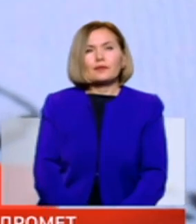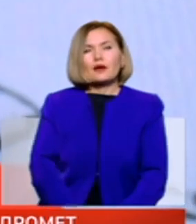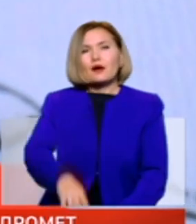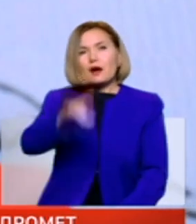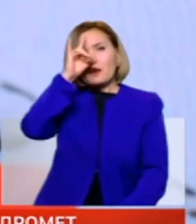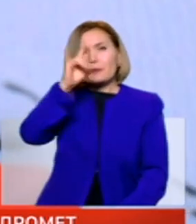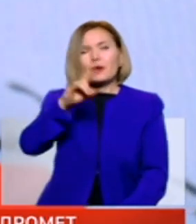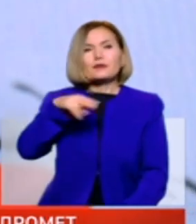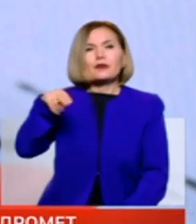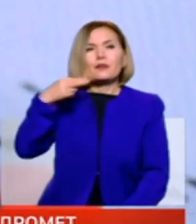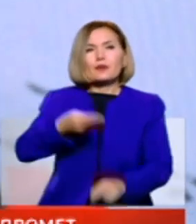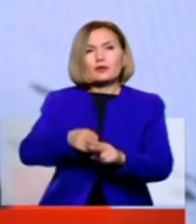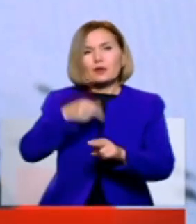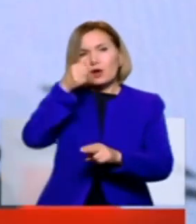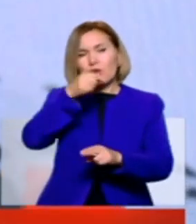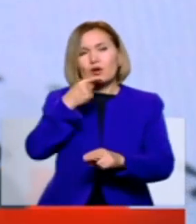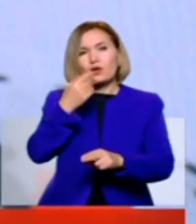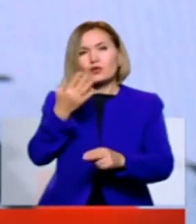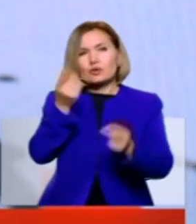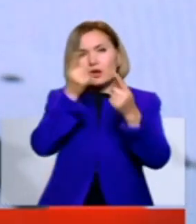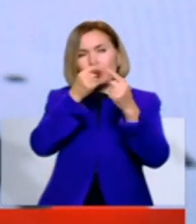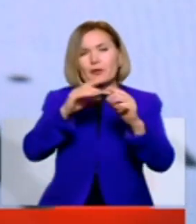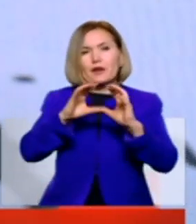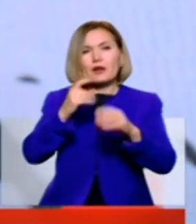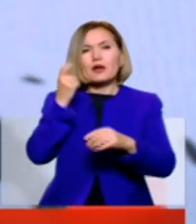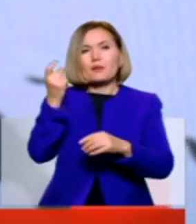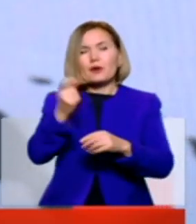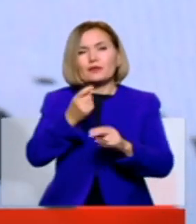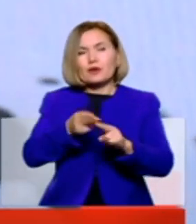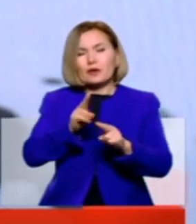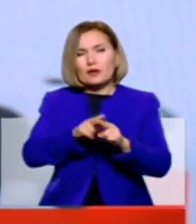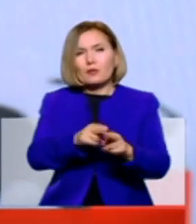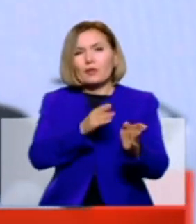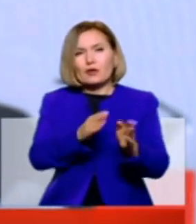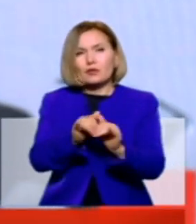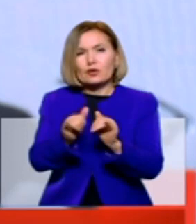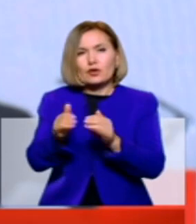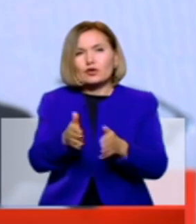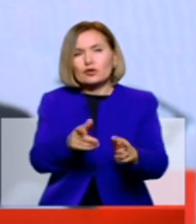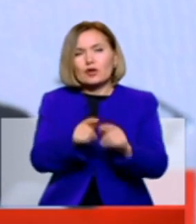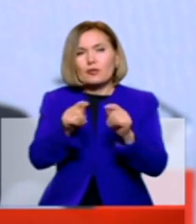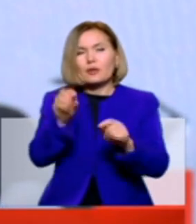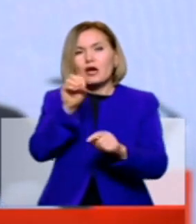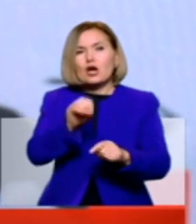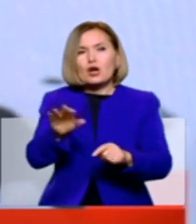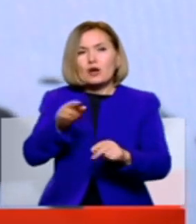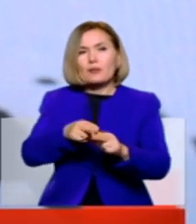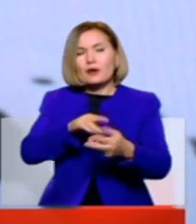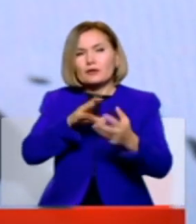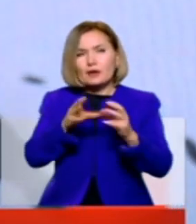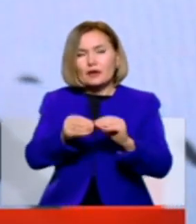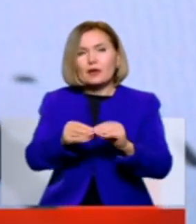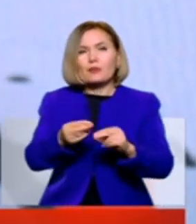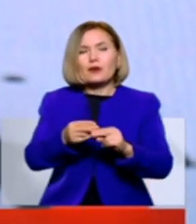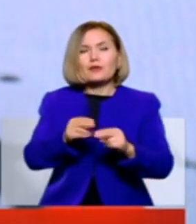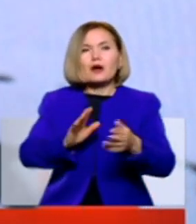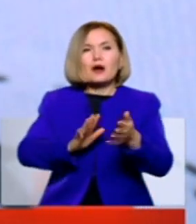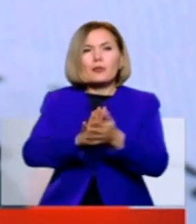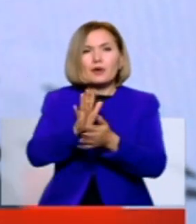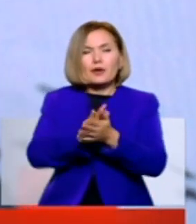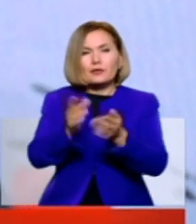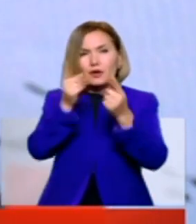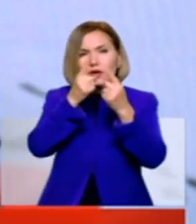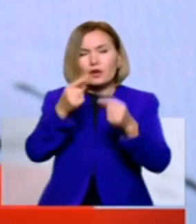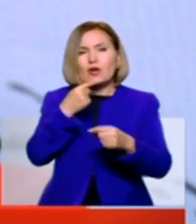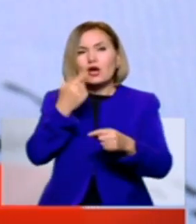Тара, Қазақстан президентінің белгі жолдауы әлемдік экономикалық тенденциямен қатар дамуға жол ашады. Еуропалық модерн дипломасия басылымы